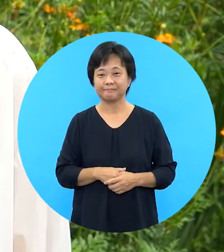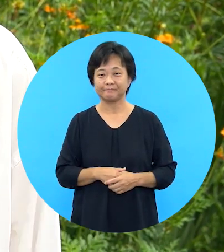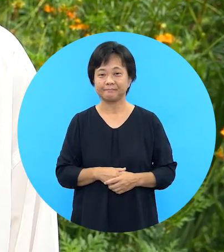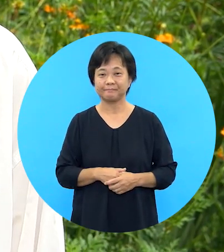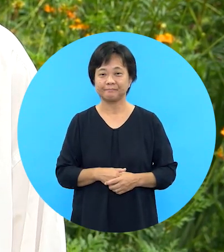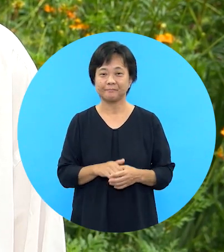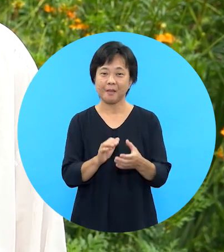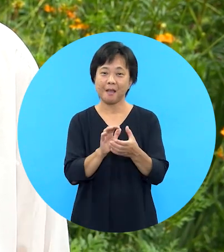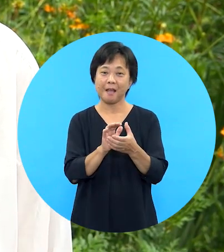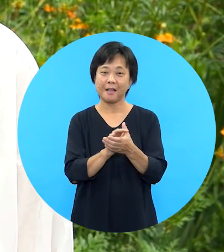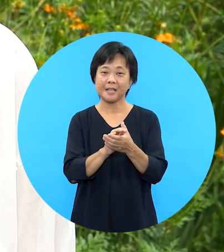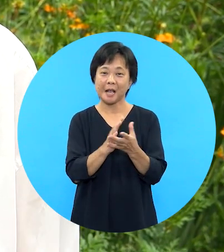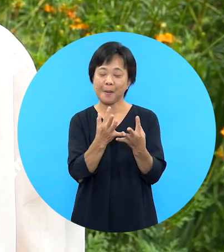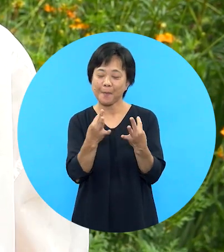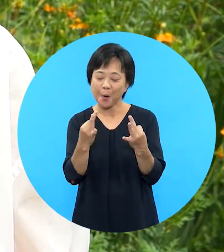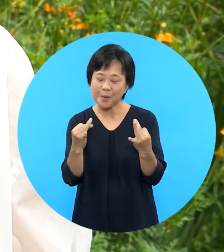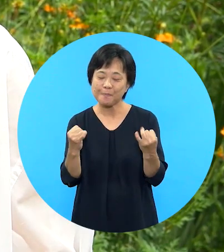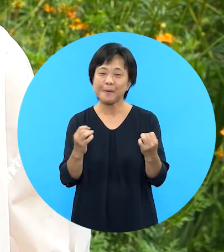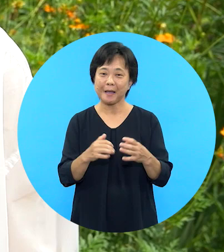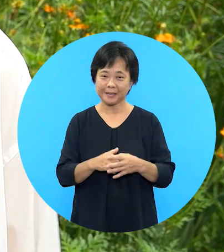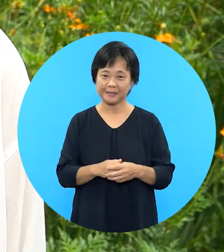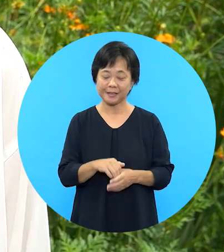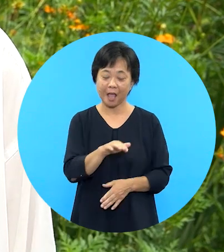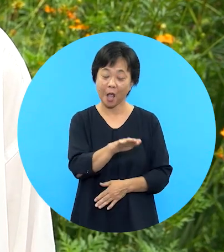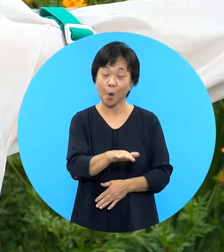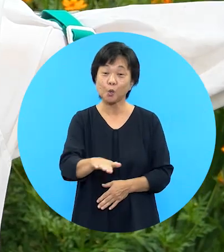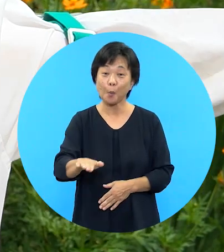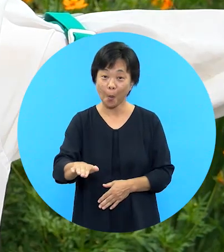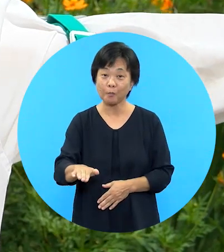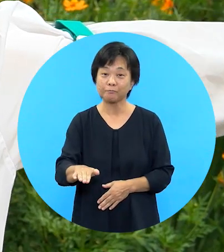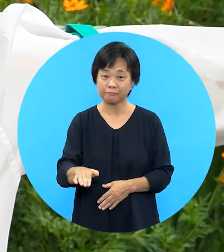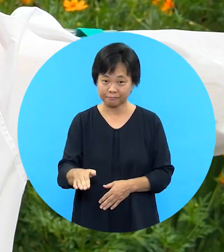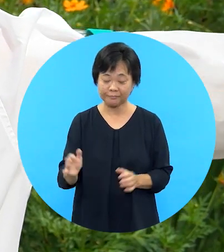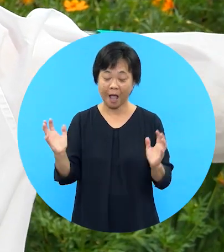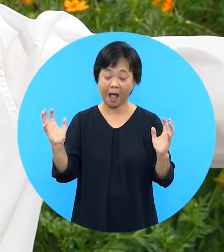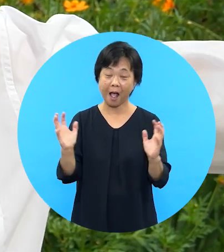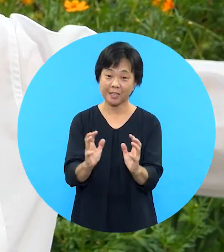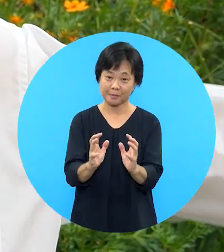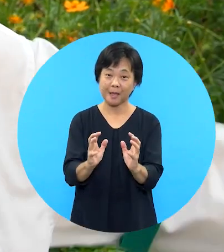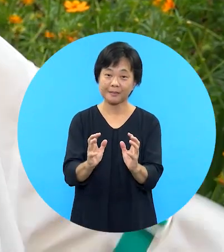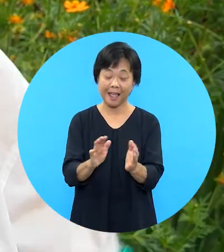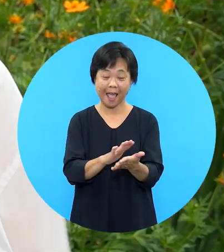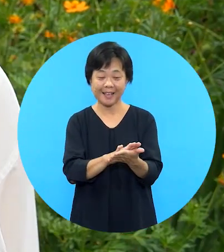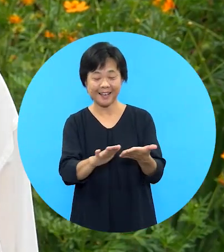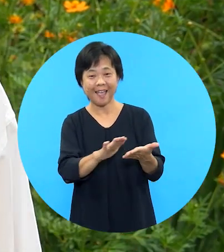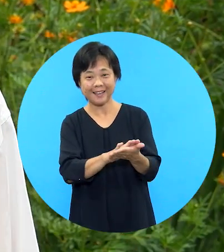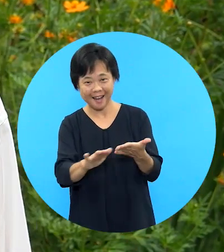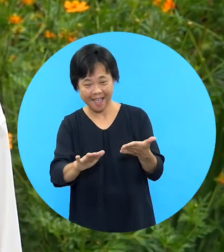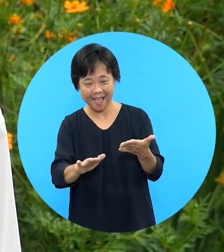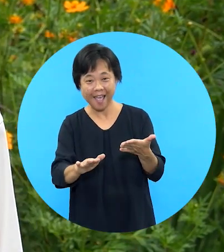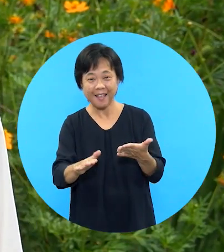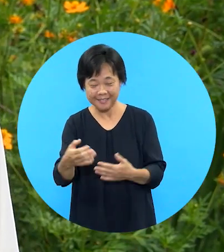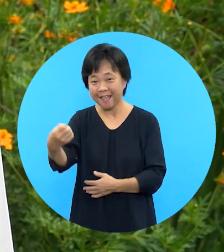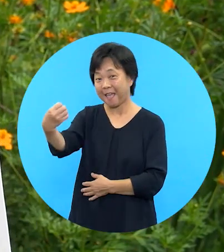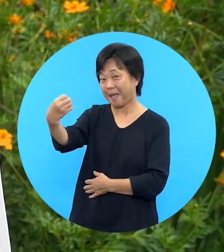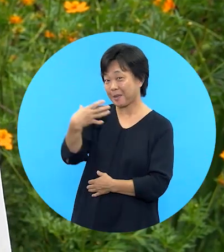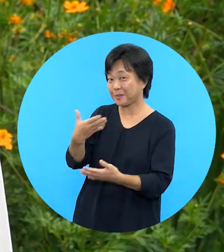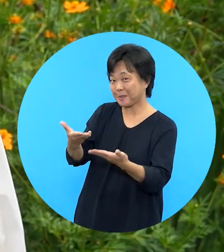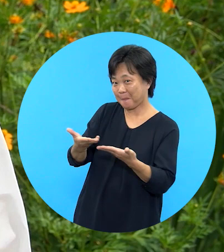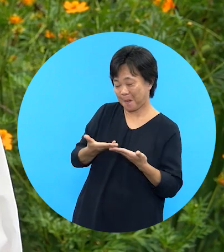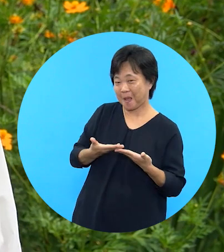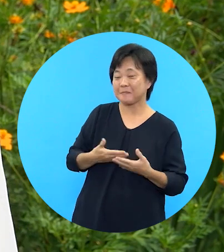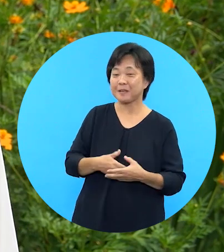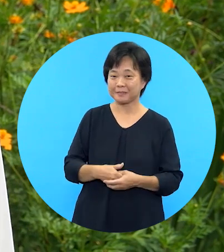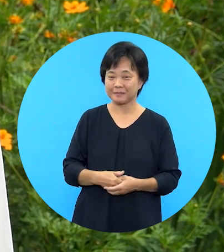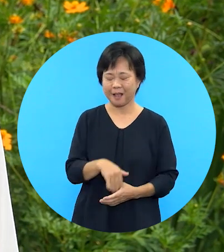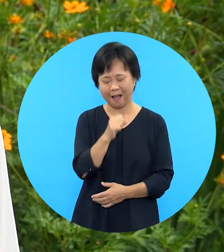だからまあ仲間もいっぱいできましたし、子どもたちがいっぱい集まってくるでしょ。わあ綺麗だとかなんか言って、